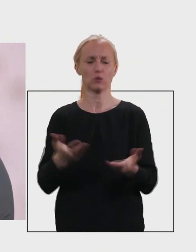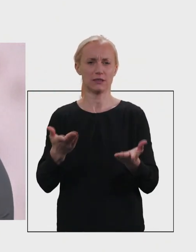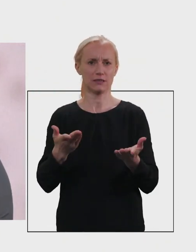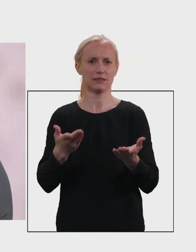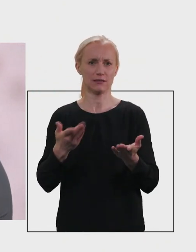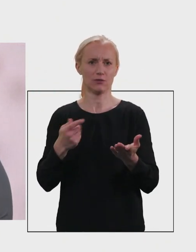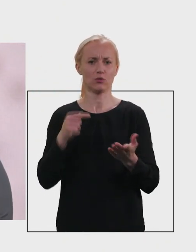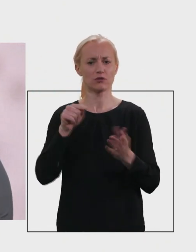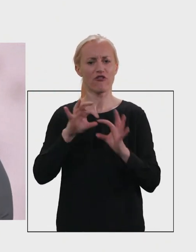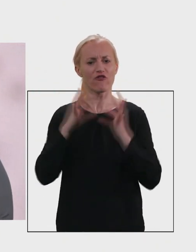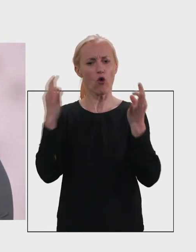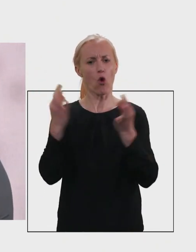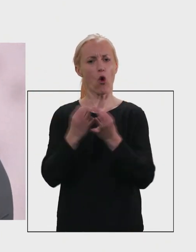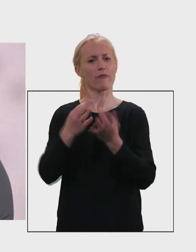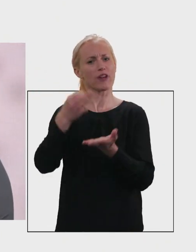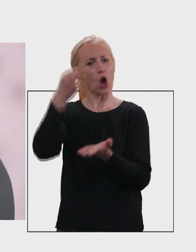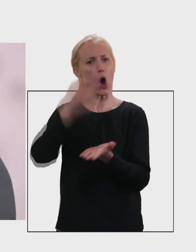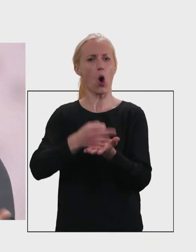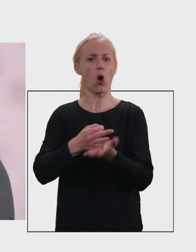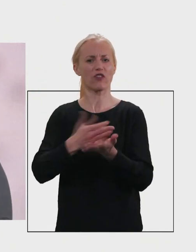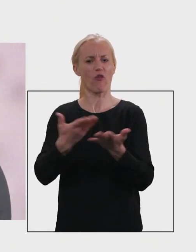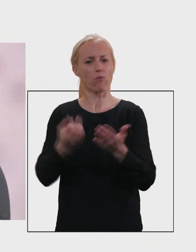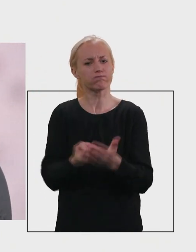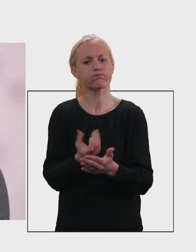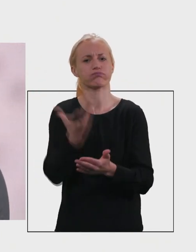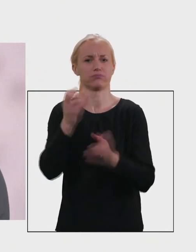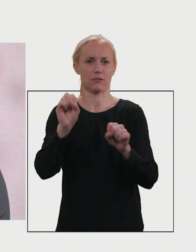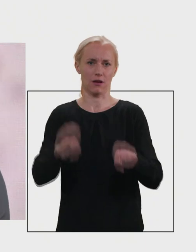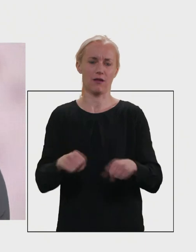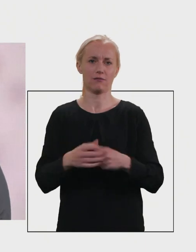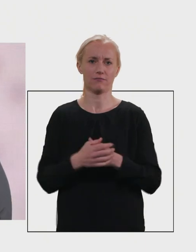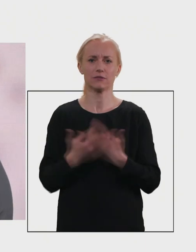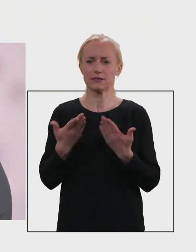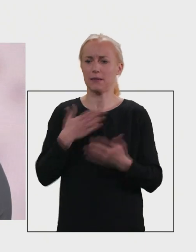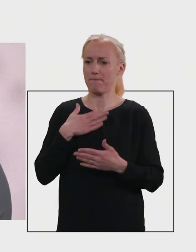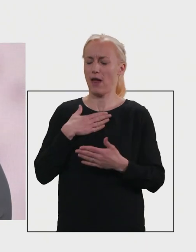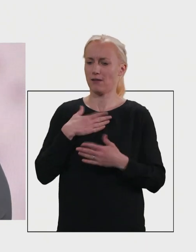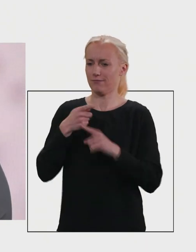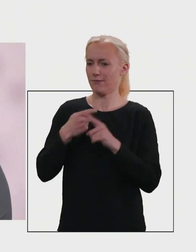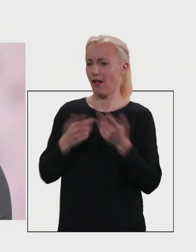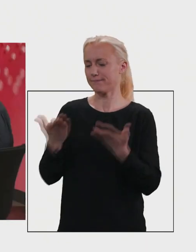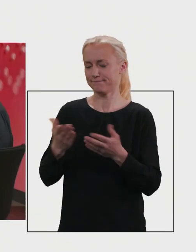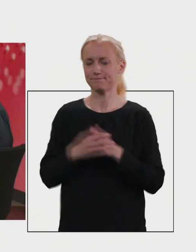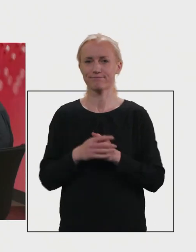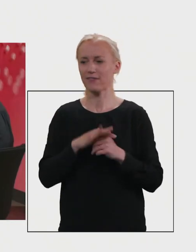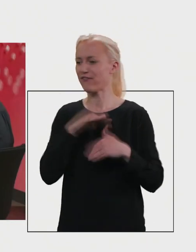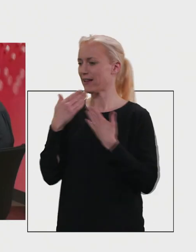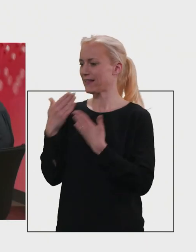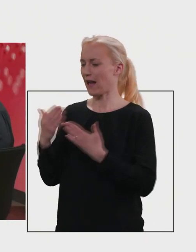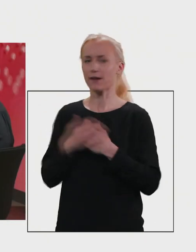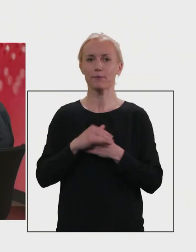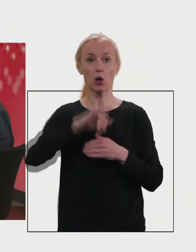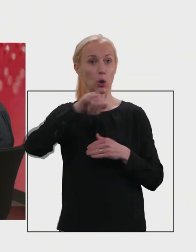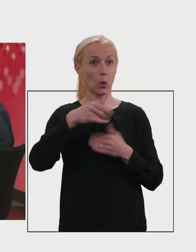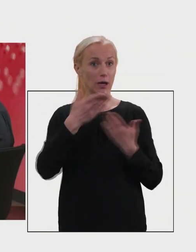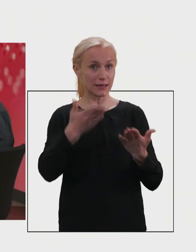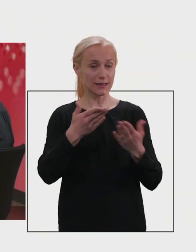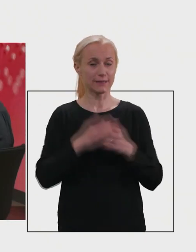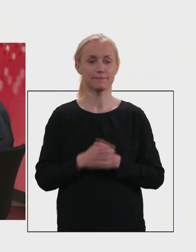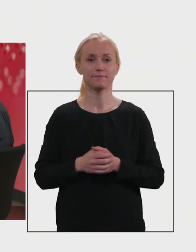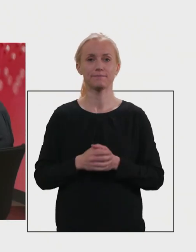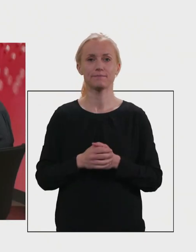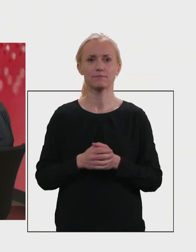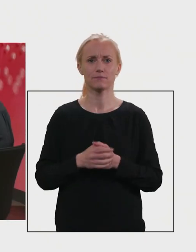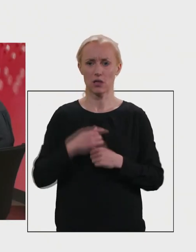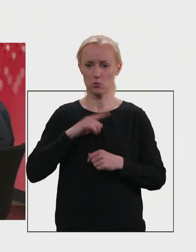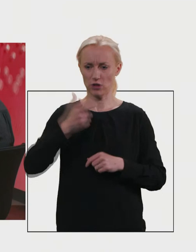mit ein Ort sein, okay, wo sowas eben entstehen kann. Genau. Dankeschön. Das ist quasi mein Part hier. Vielen Dank. Jürgen, bitteschön. Muss